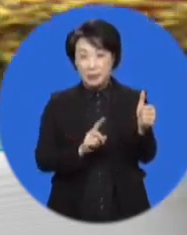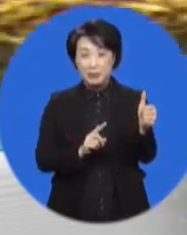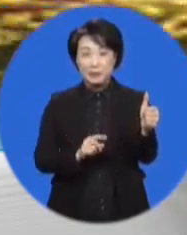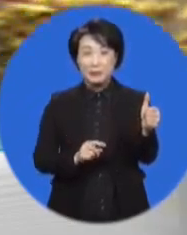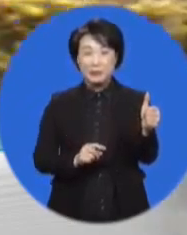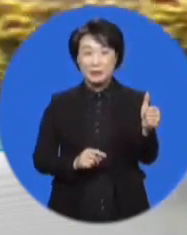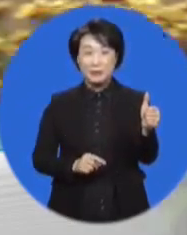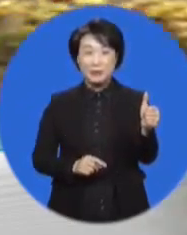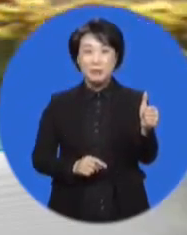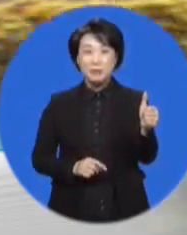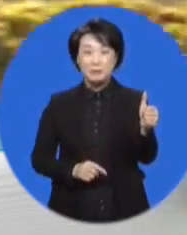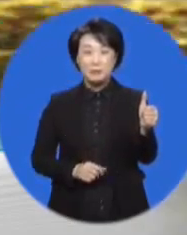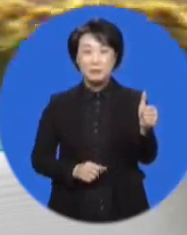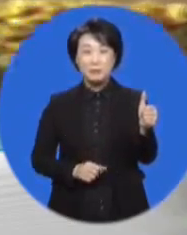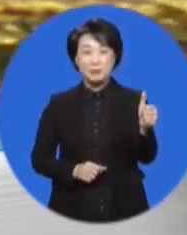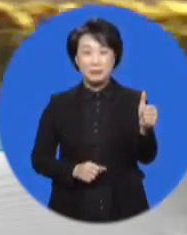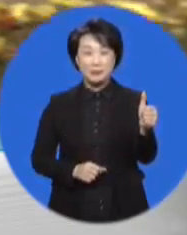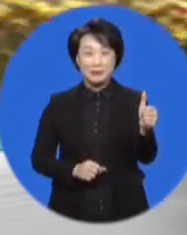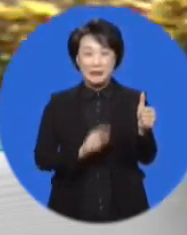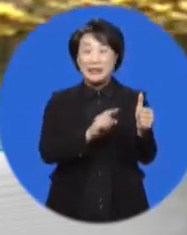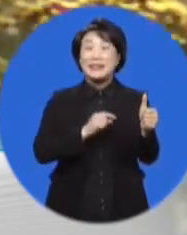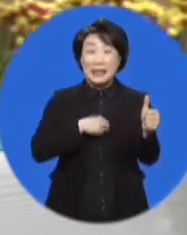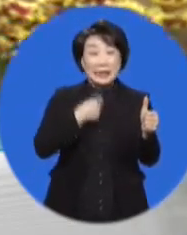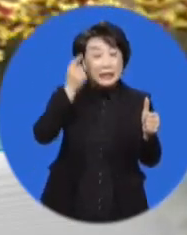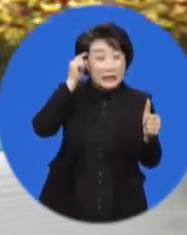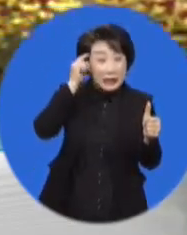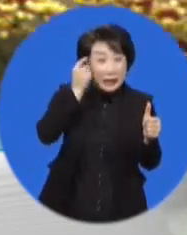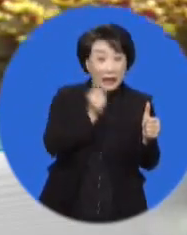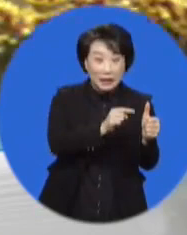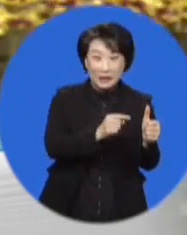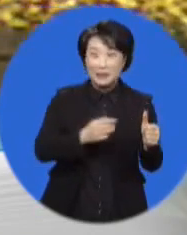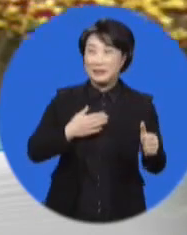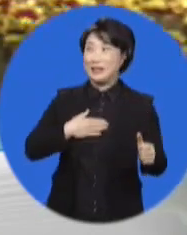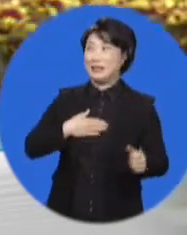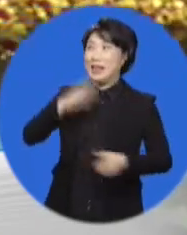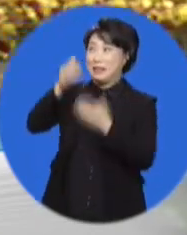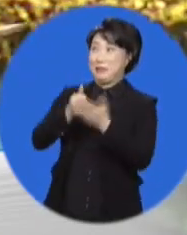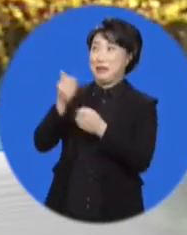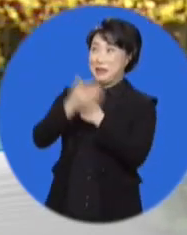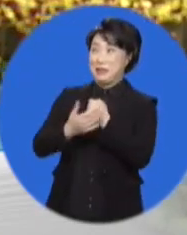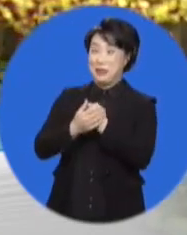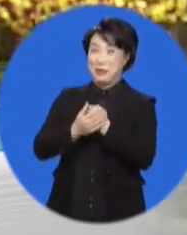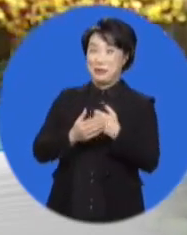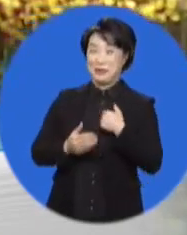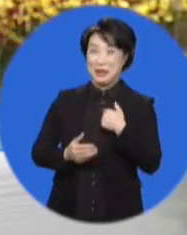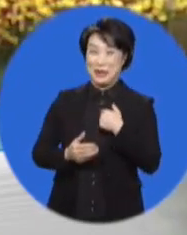참 자기 생각으로 나는 하나님의 은혜로